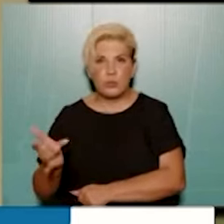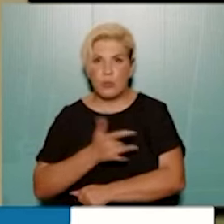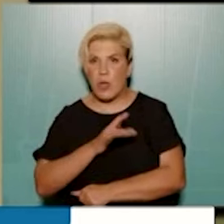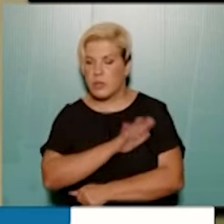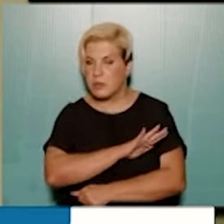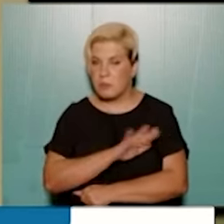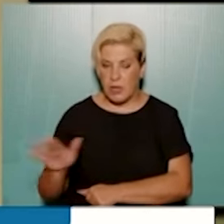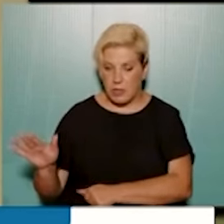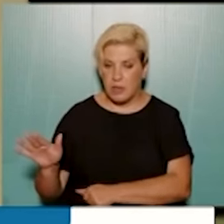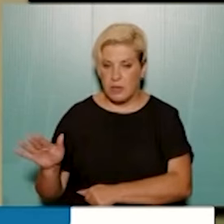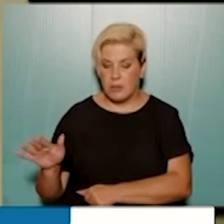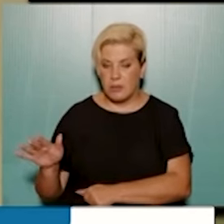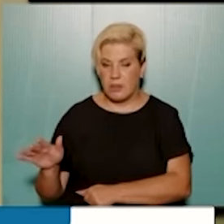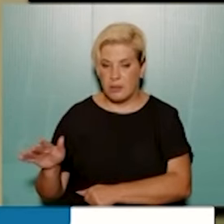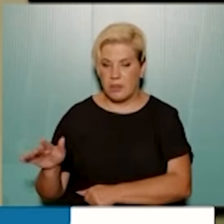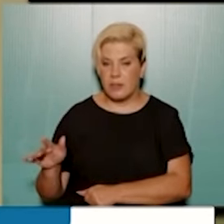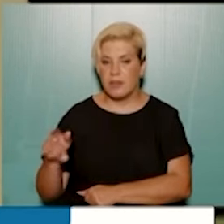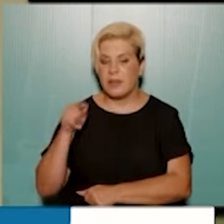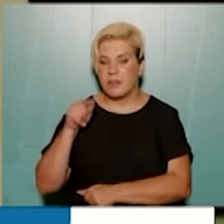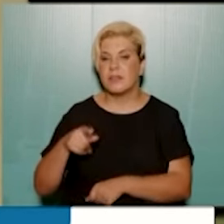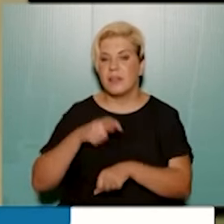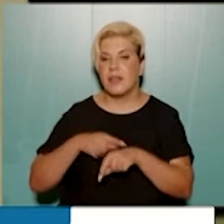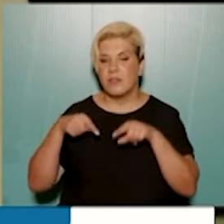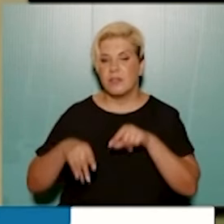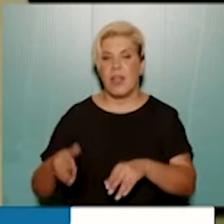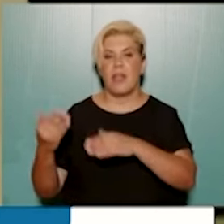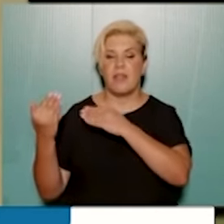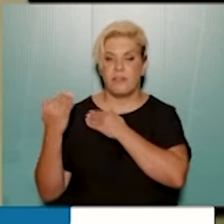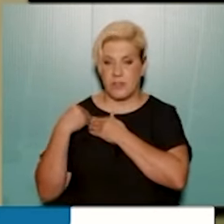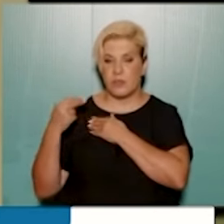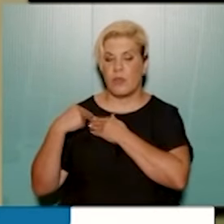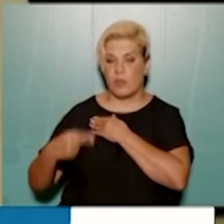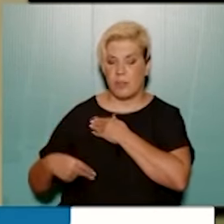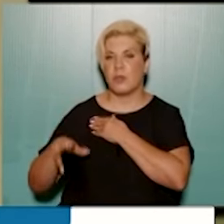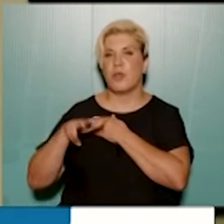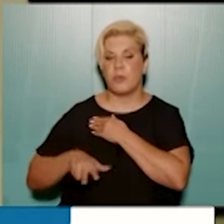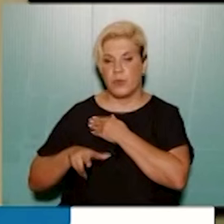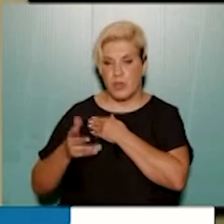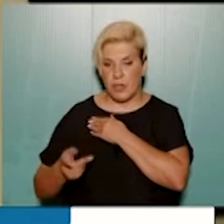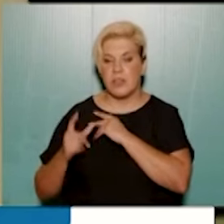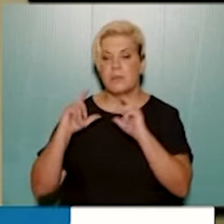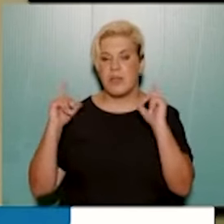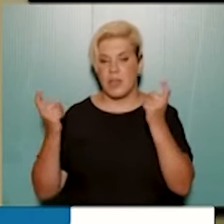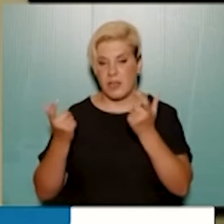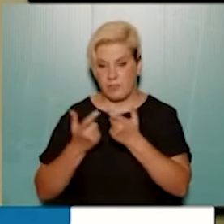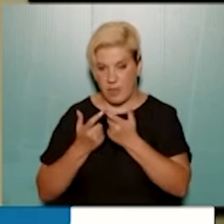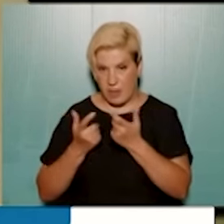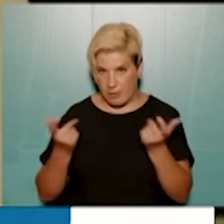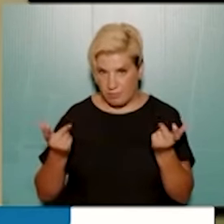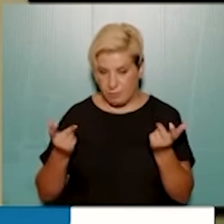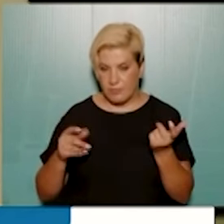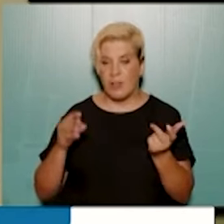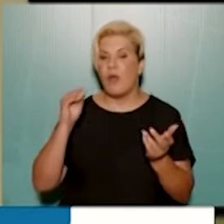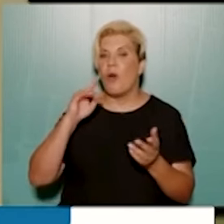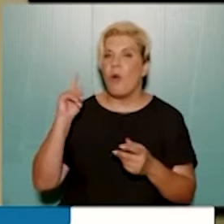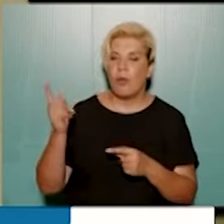ίσως αρκετοί, αλλά και παρακολουθούμε ταυτόχρονα και τις ευθύνες από το Δήμο, το Υπουργείο, την περιφέρεια να πηγαίνουν μπαλάκι για ακόμη μια